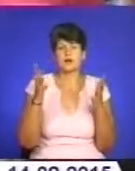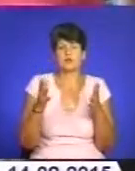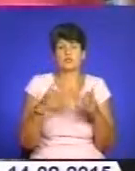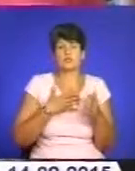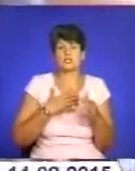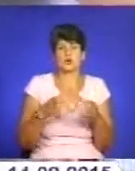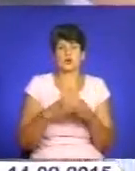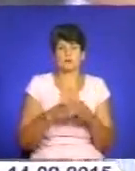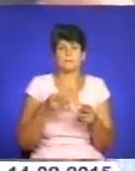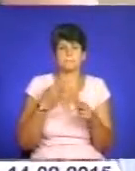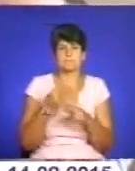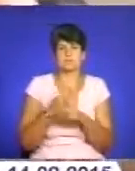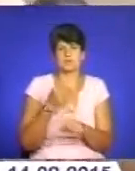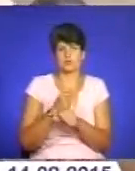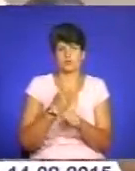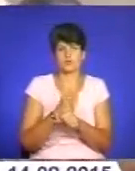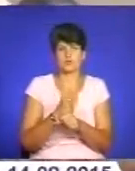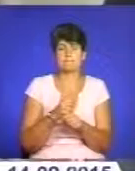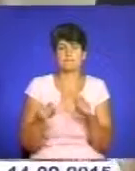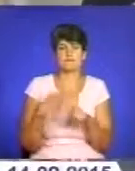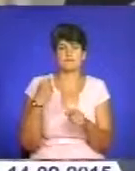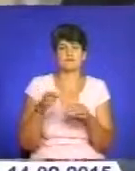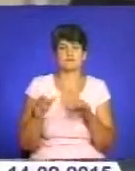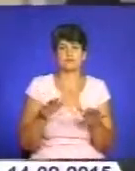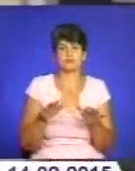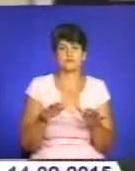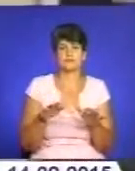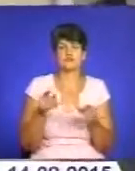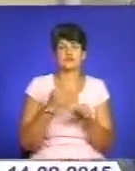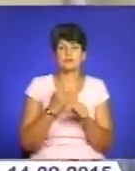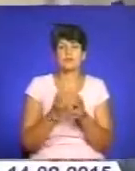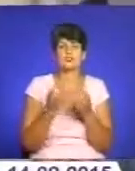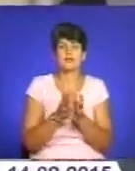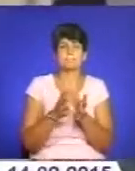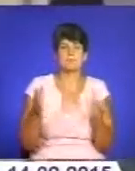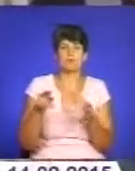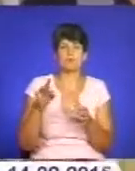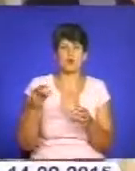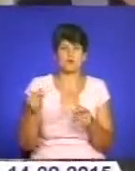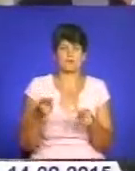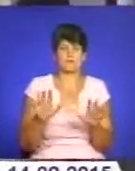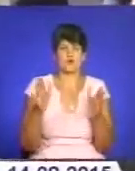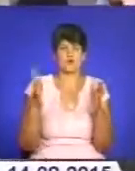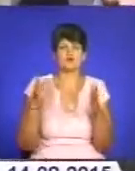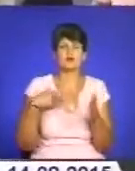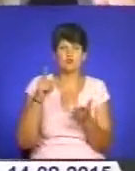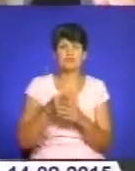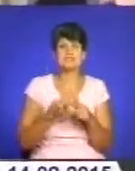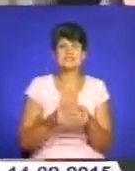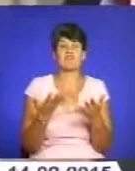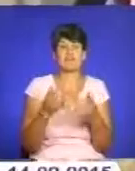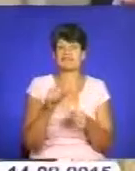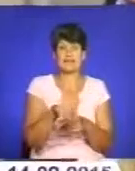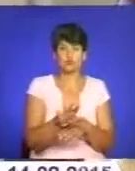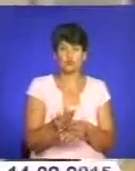група заважає роботі, спаралізувавши рух. Даним чином ви зробили ще більшу пробку зараз, в даний момент. Ви повинні це вияснити не тут, а